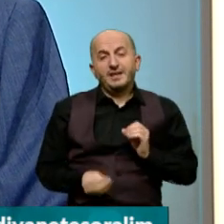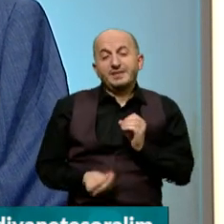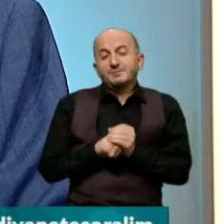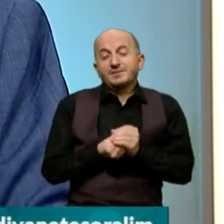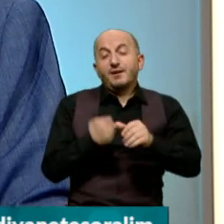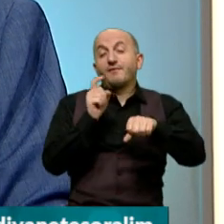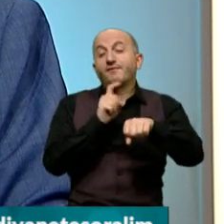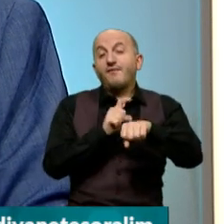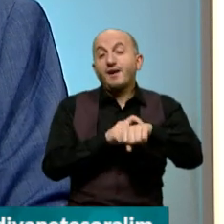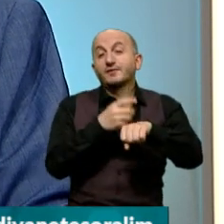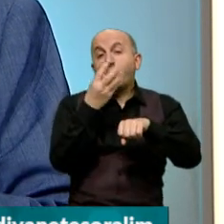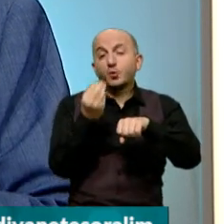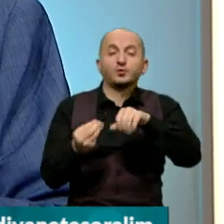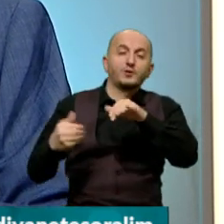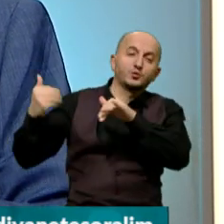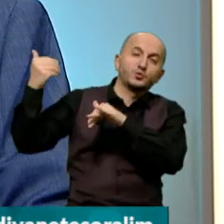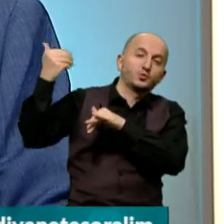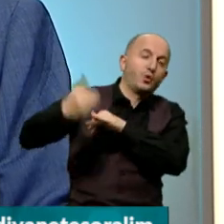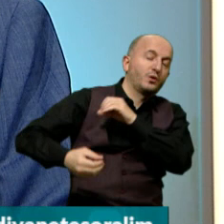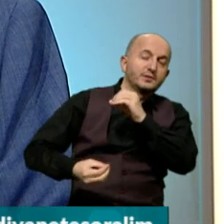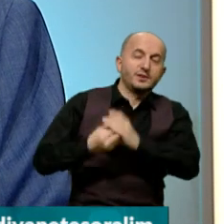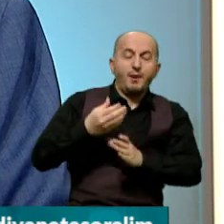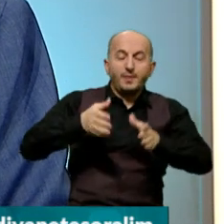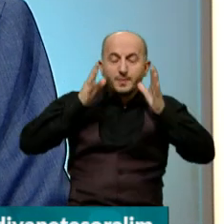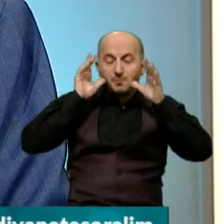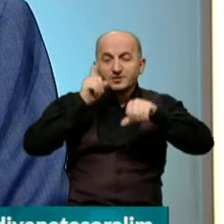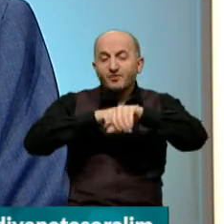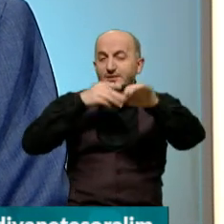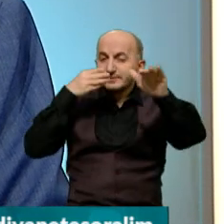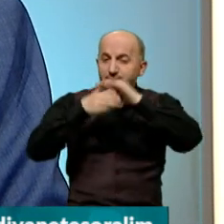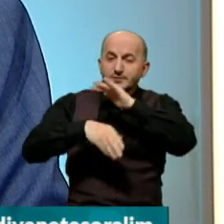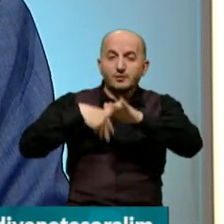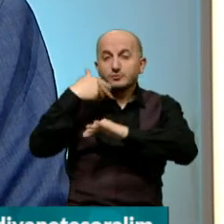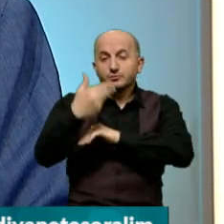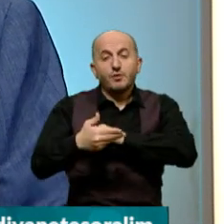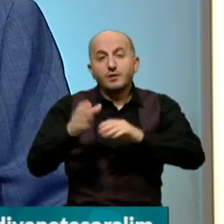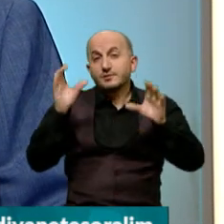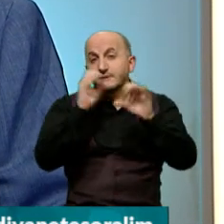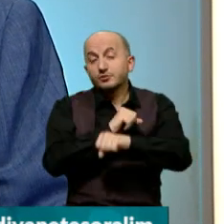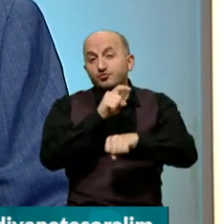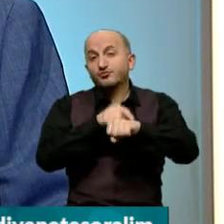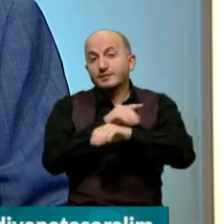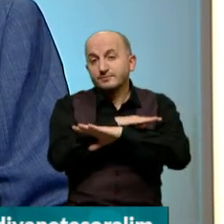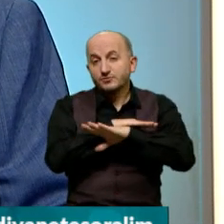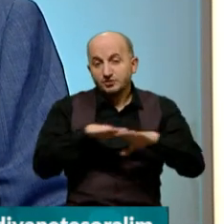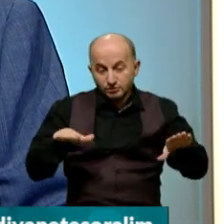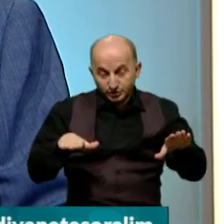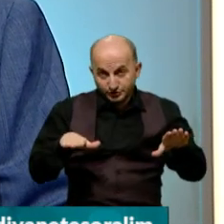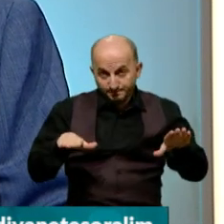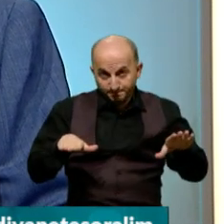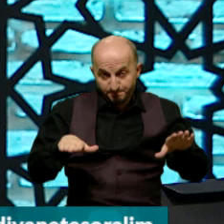vakti olduktan sonra yani sabah namazının vakti girdikten sonra artık teheccüdün vakti de